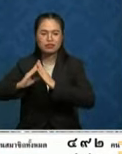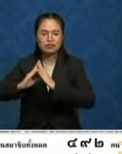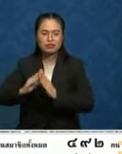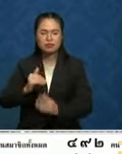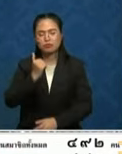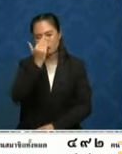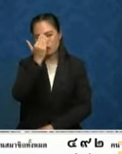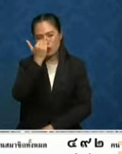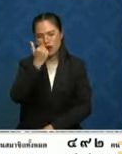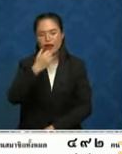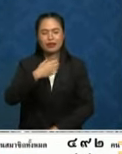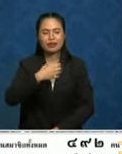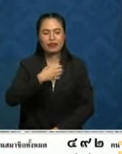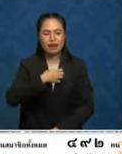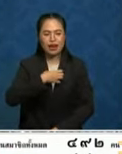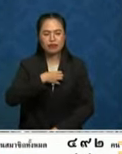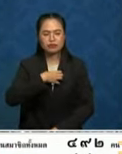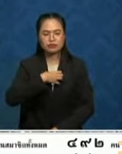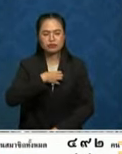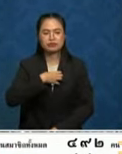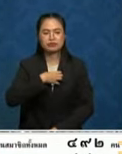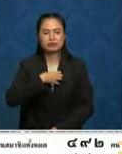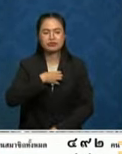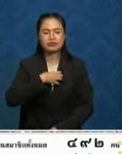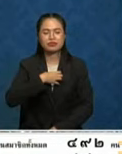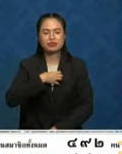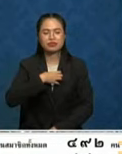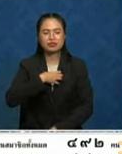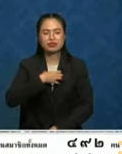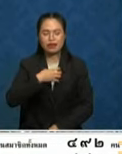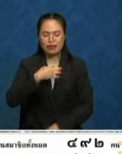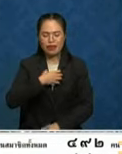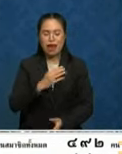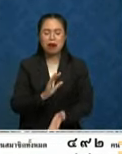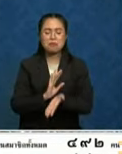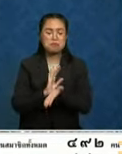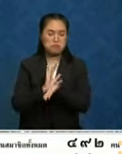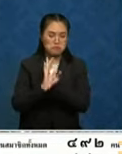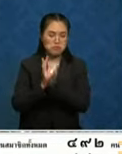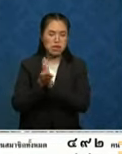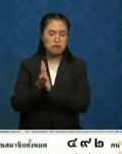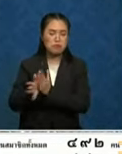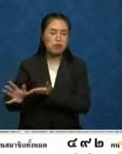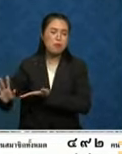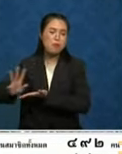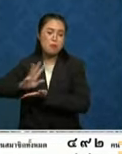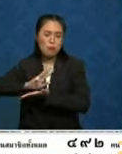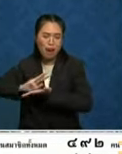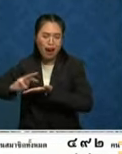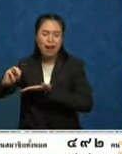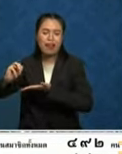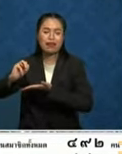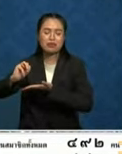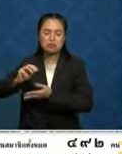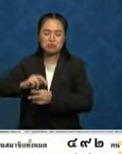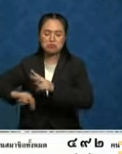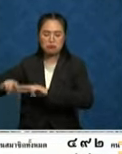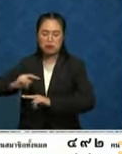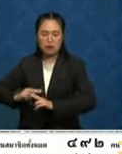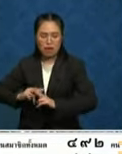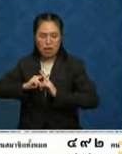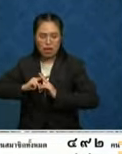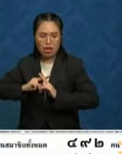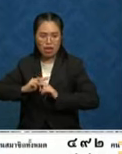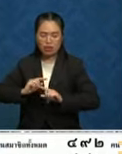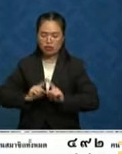เป็นหน่วยงานในกำกัดของรัฐหรือเราเรียกว่ามหาวิทยาลัยนอกระบบนี้แต่กลับพบว่า